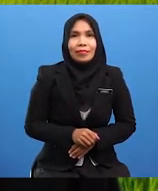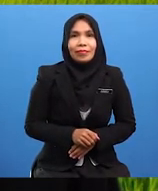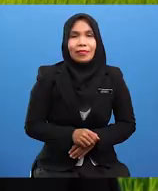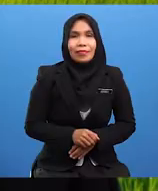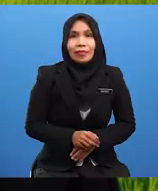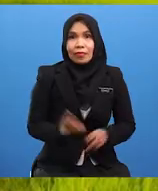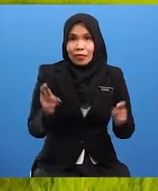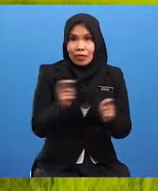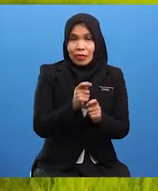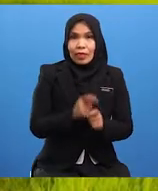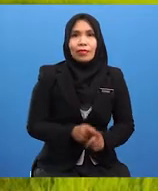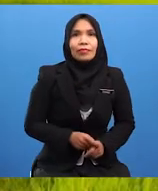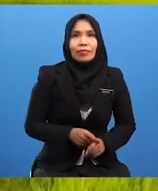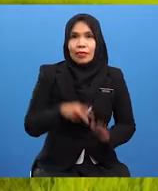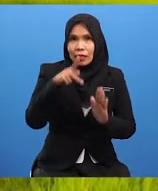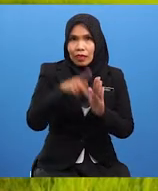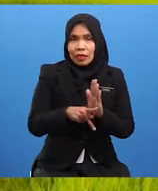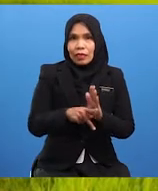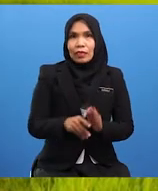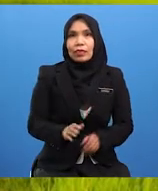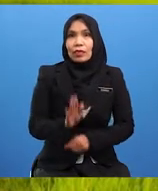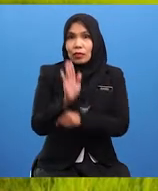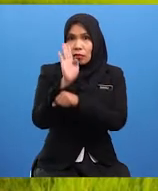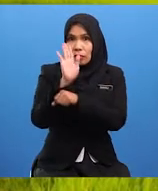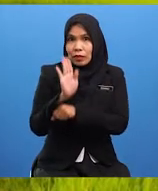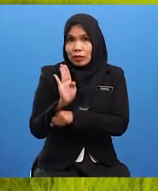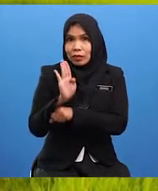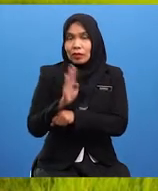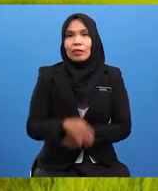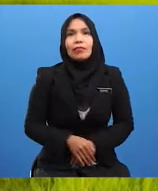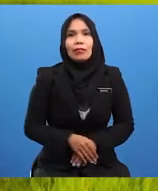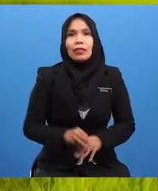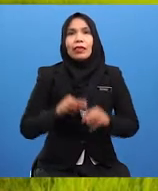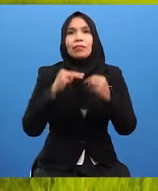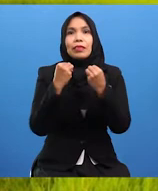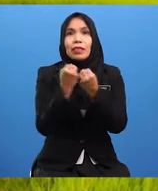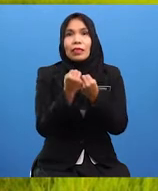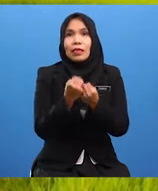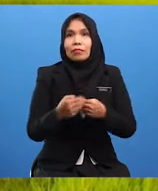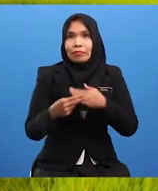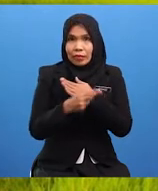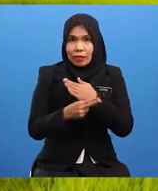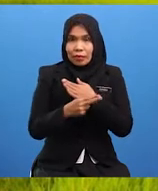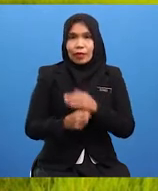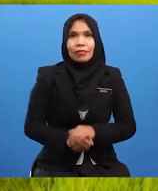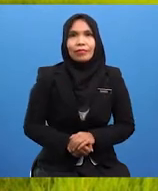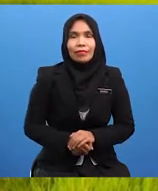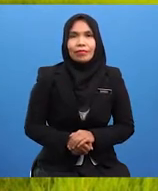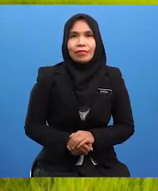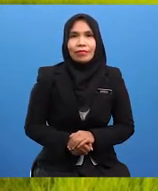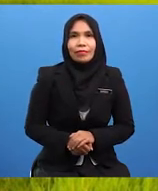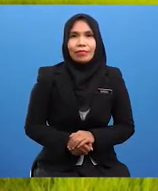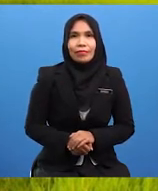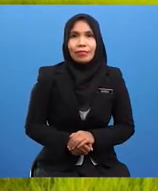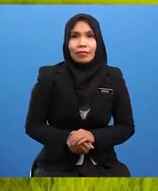masyarakat Sabah. Murid-murid, tahu tak bunga yang sinonim dengan negeri Sabah di bawah